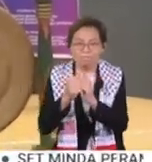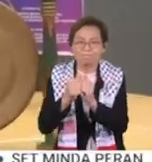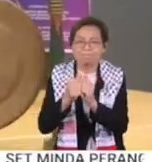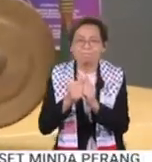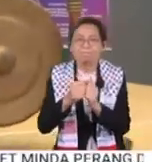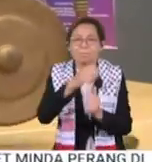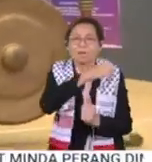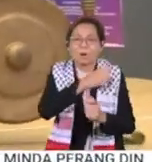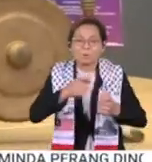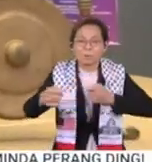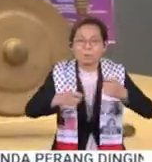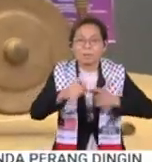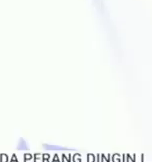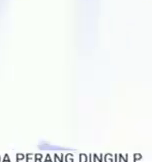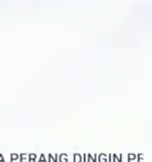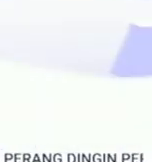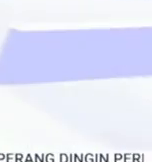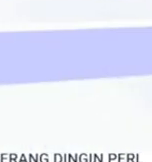Selatan.